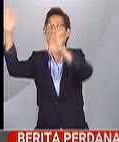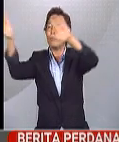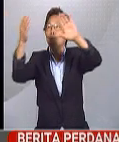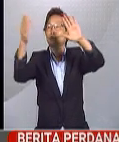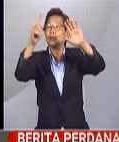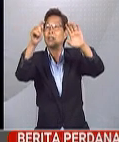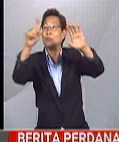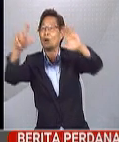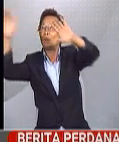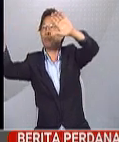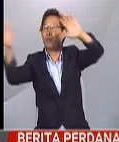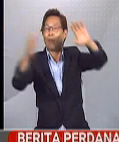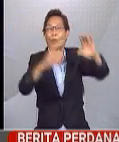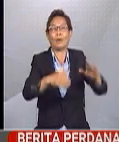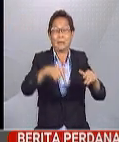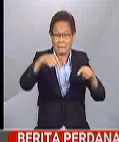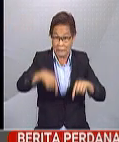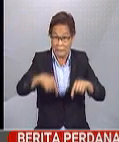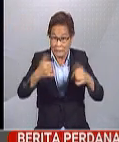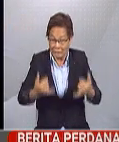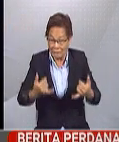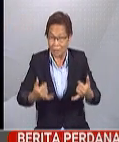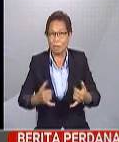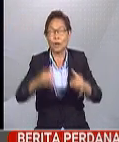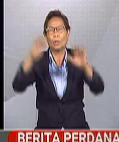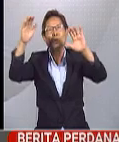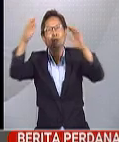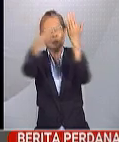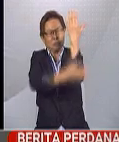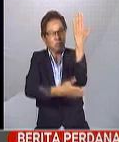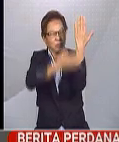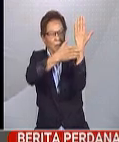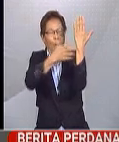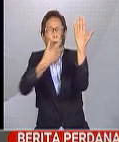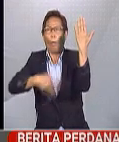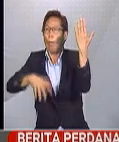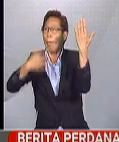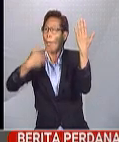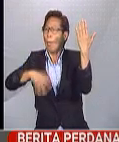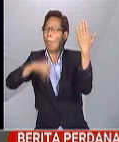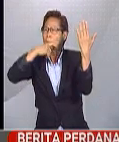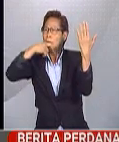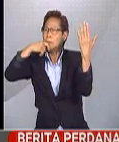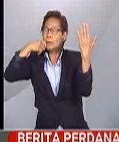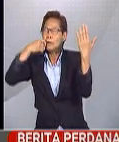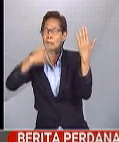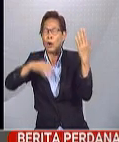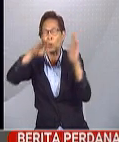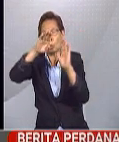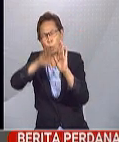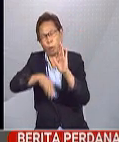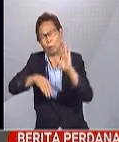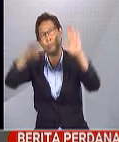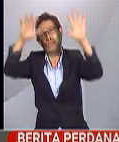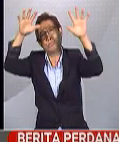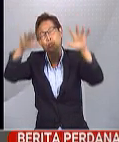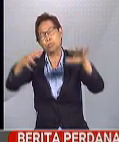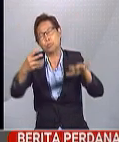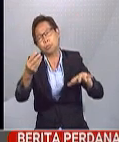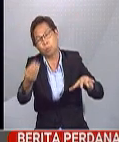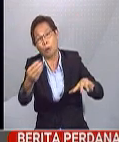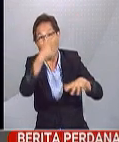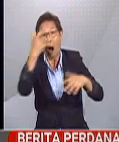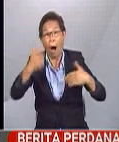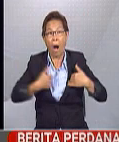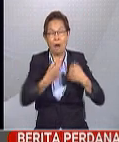ini, semenanjung kebiasaannya mengalami keadaan cuaca yang agak panas, kering dan kurang hujan. Ketika ini sudah